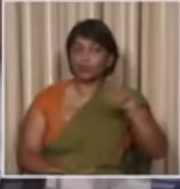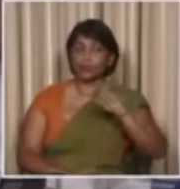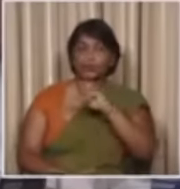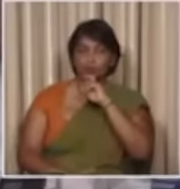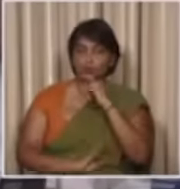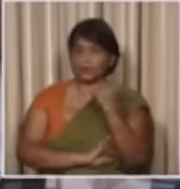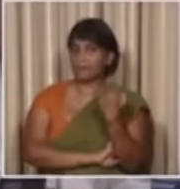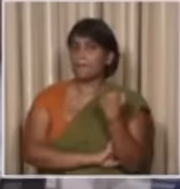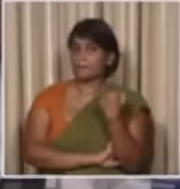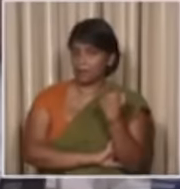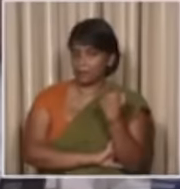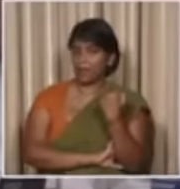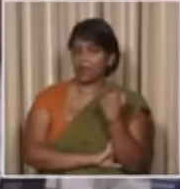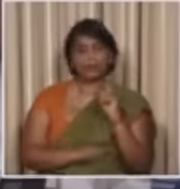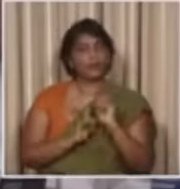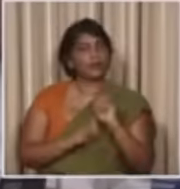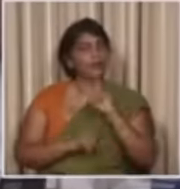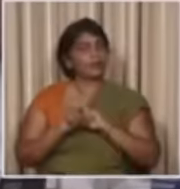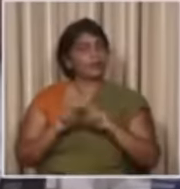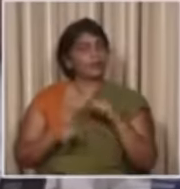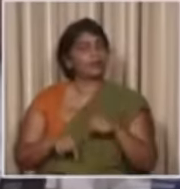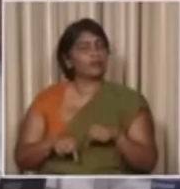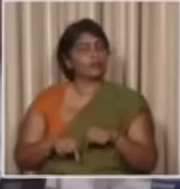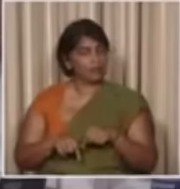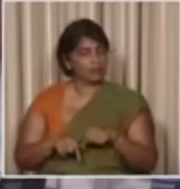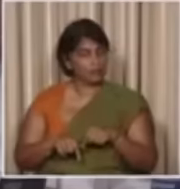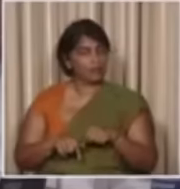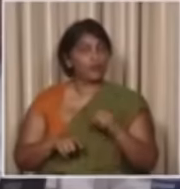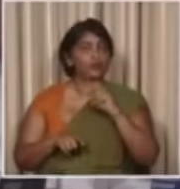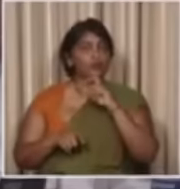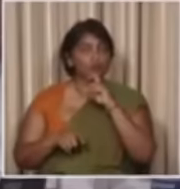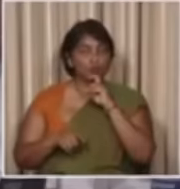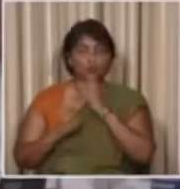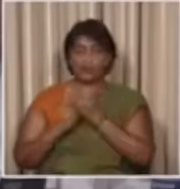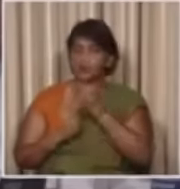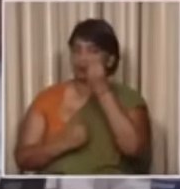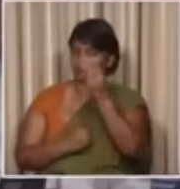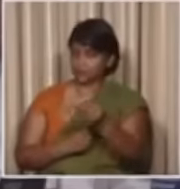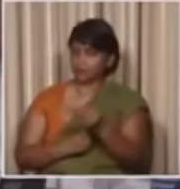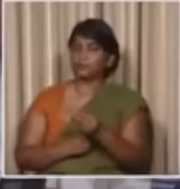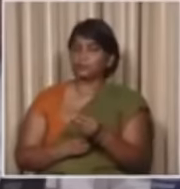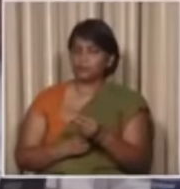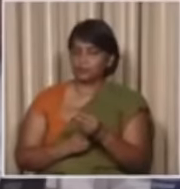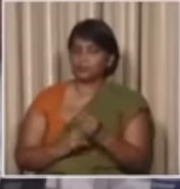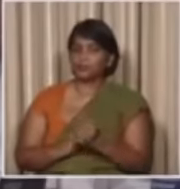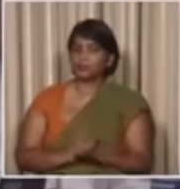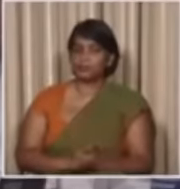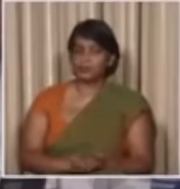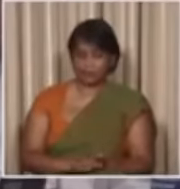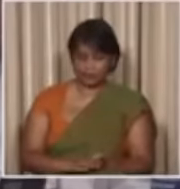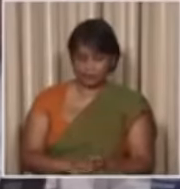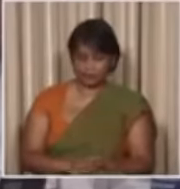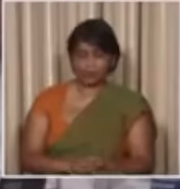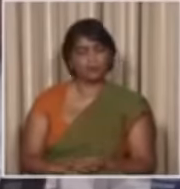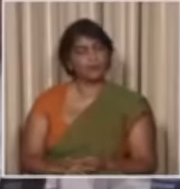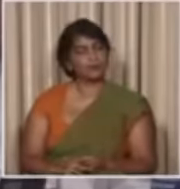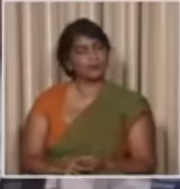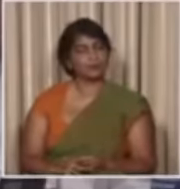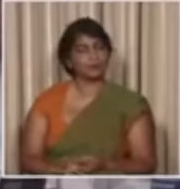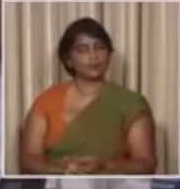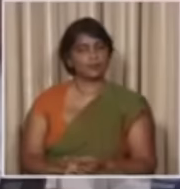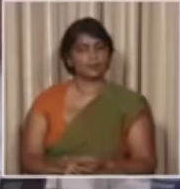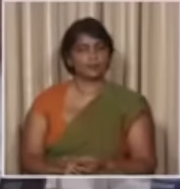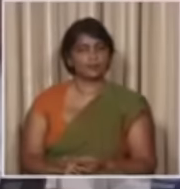බලය පාර්ලිමේන්තුව තමයි උසාවියට දෙන්නේ. The judicial power of the people will be given